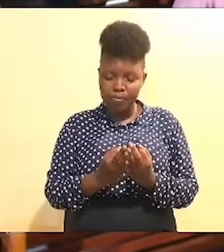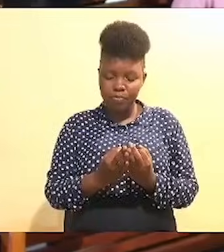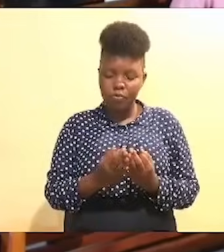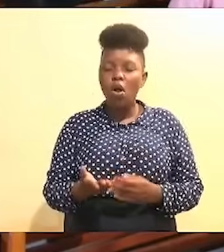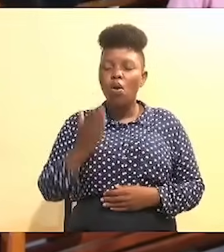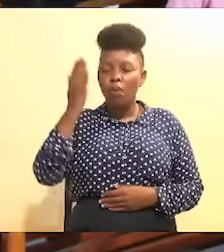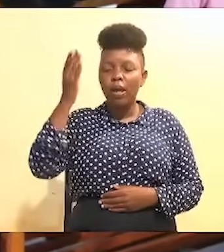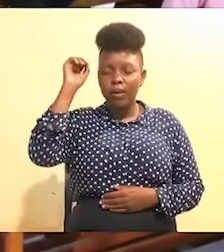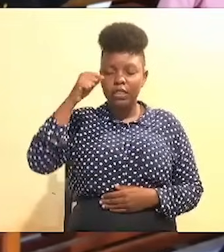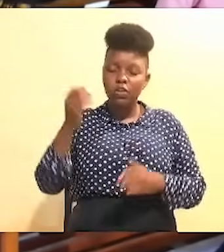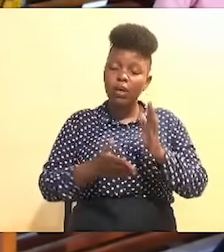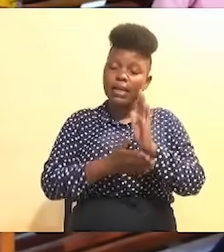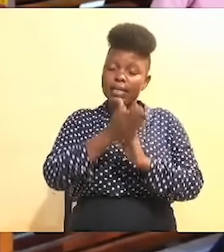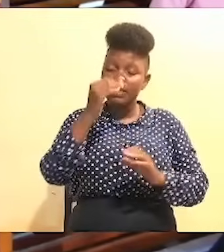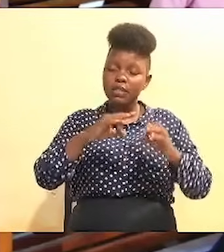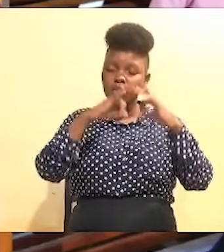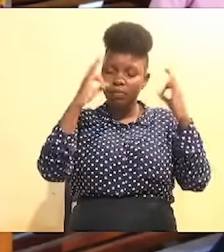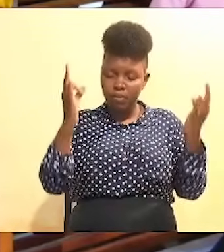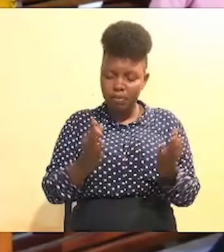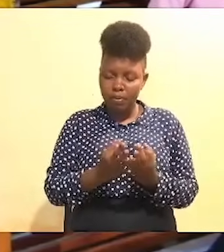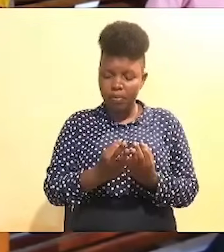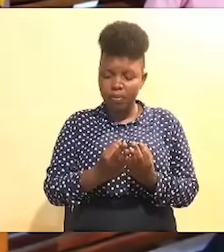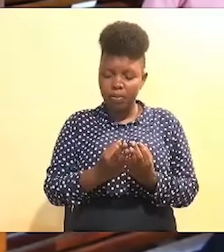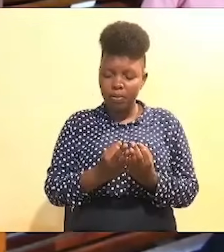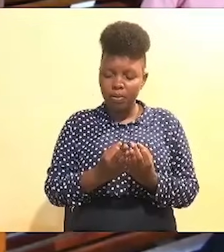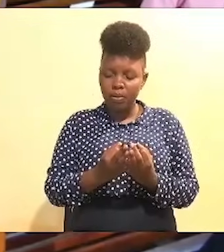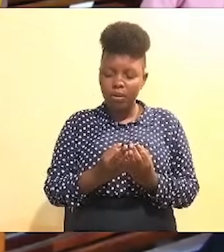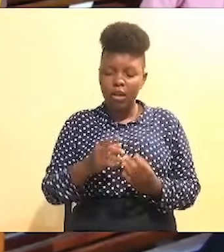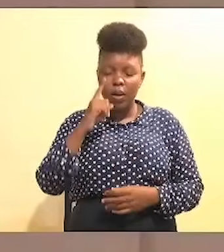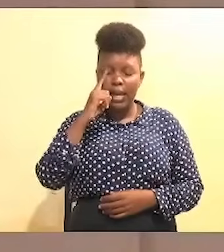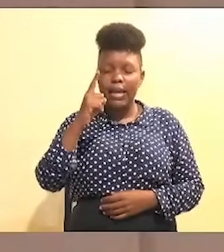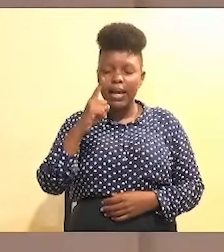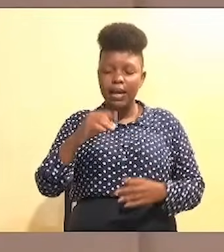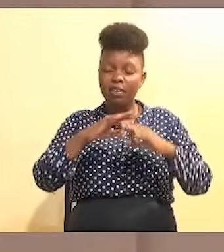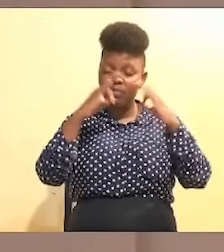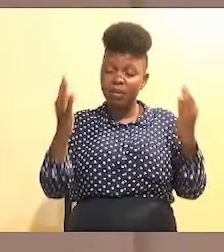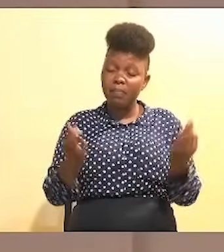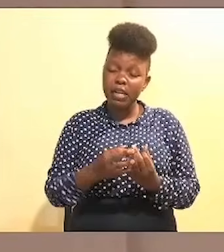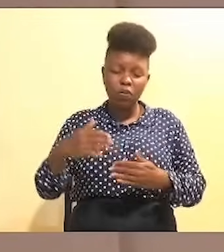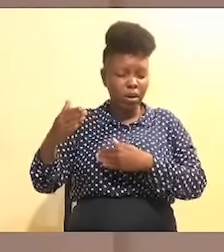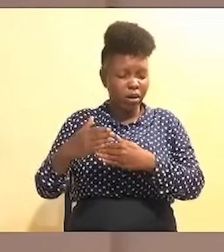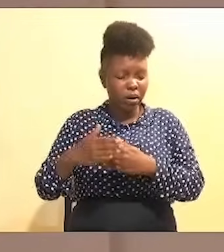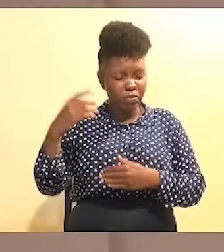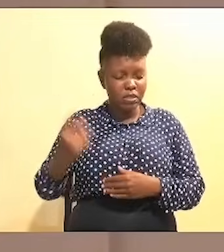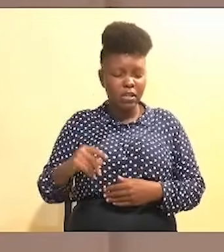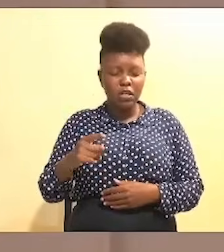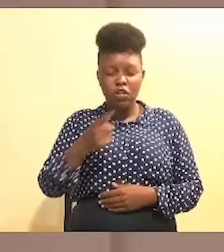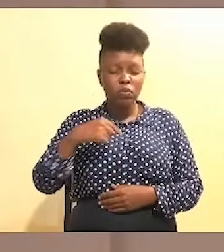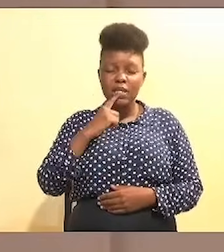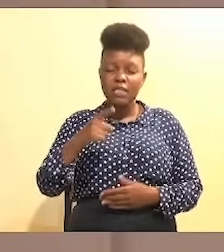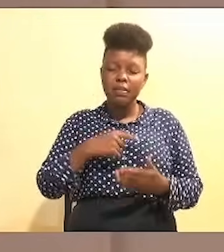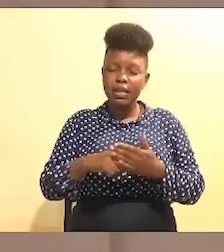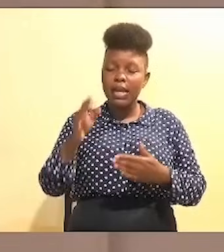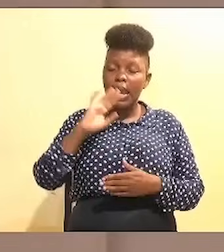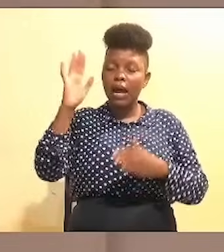Wewe ndio uliyeanzisha familia. Na unaiangalia familia kwa karibu sana. Tunasema jina lako